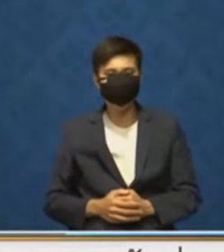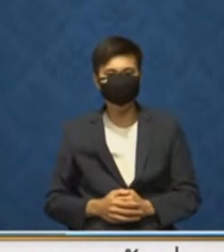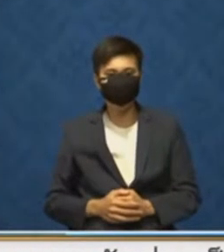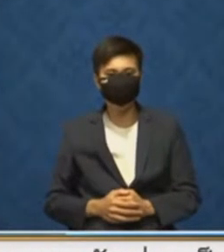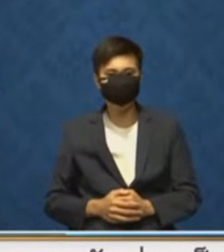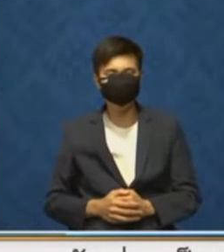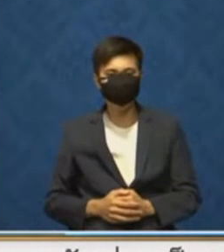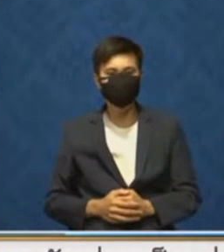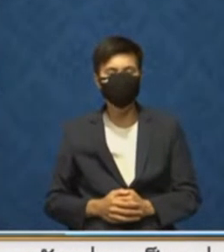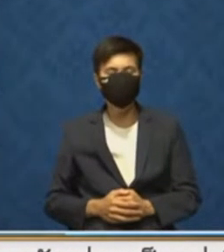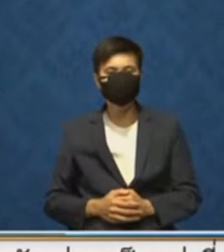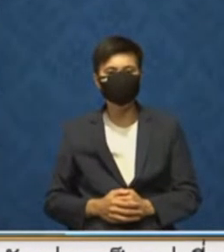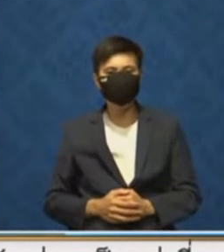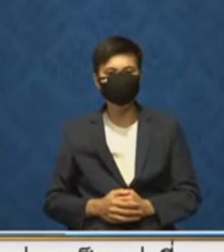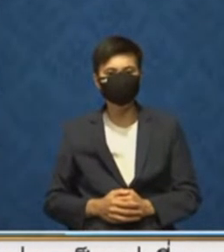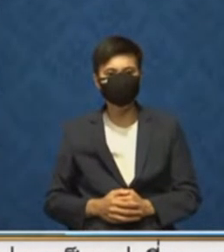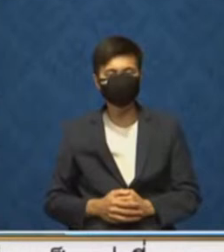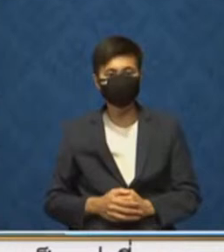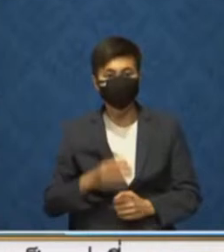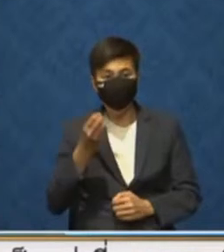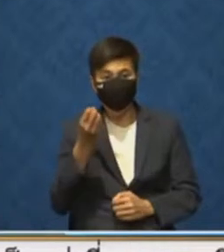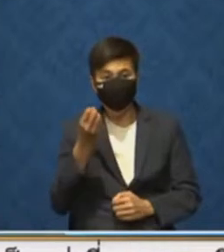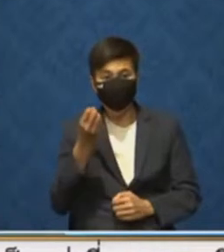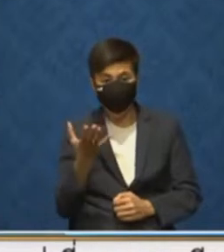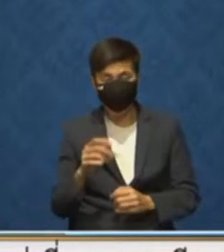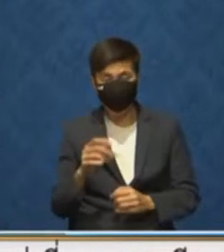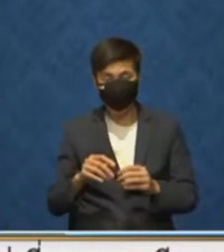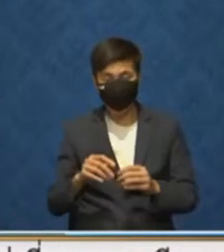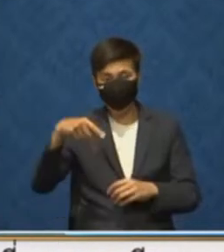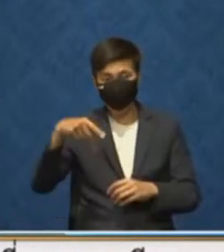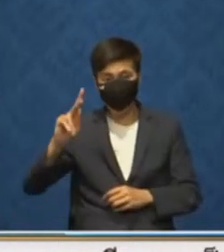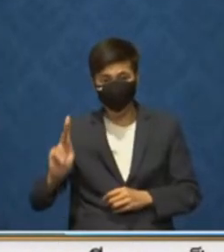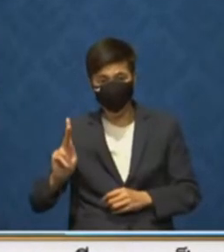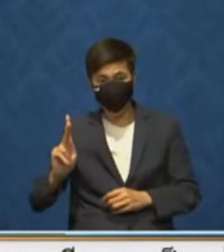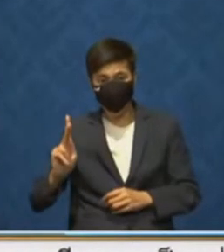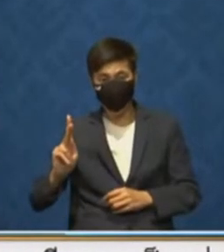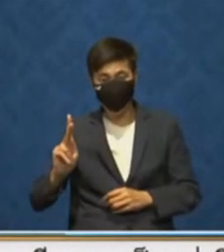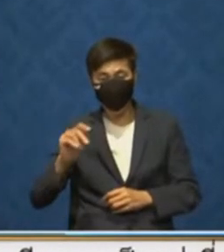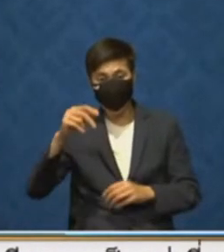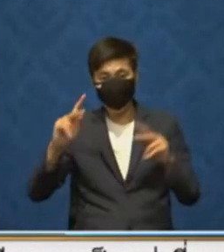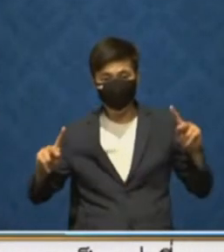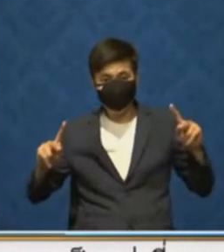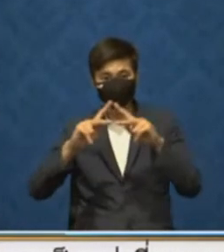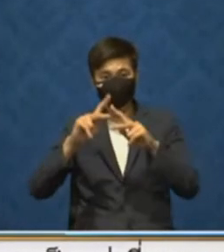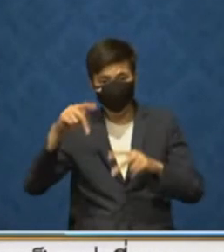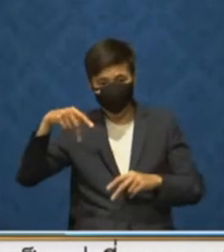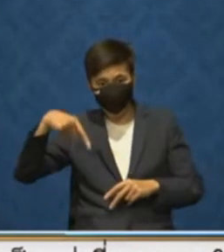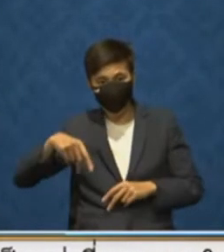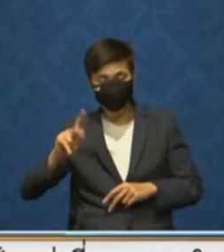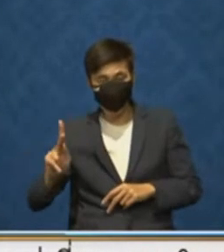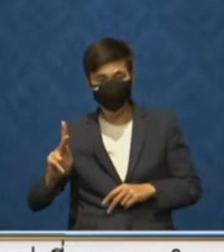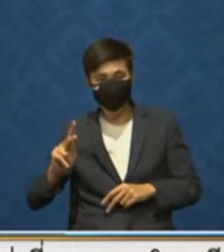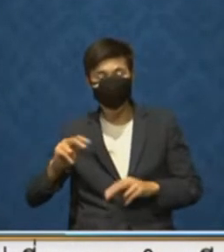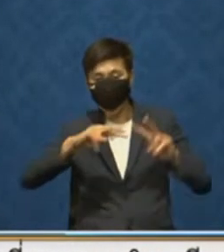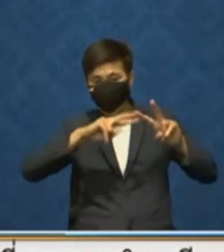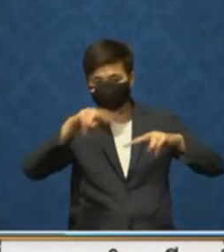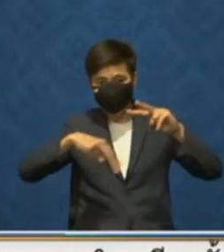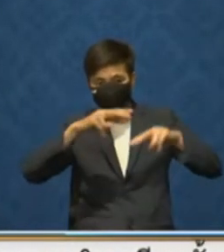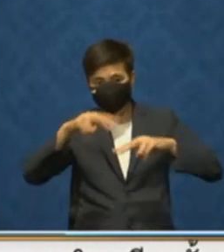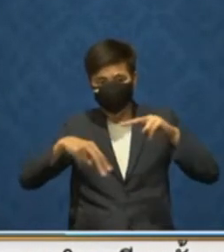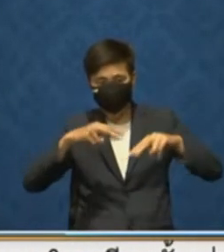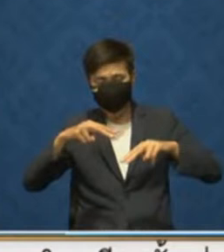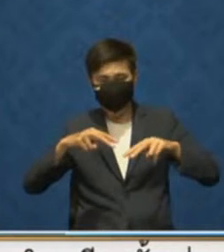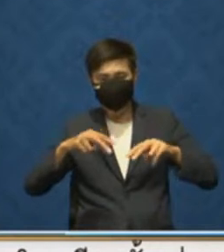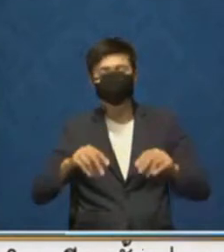มากกว่าอนุมานของกระทรวงพัฒนาสังคมซึ่งมีด้านที่ดูแลพี่ช่องประชาชนให้มีพร้อมด้วยปัจจัย ๔